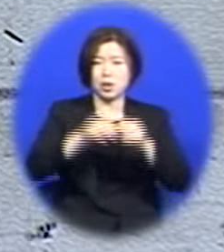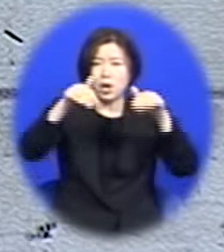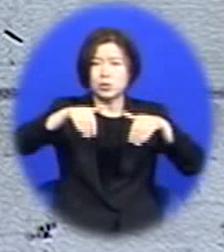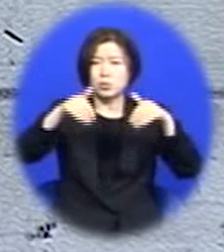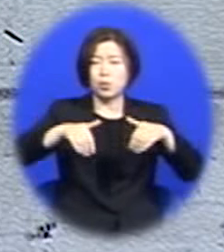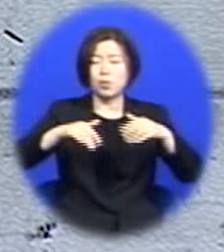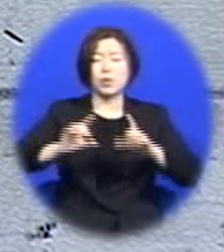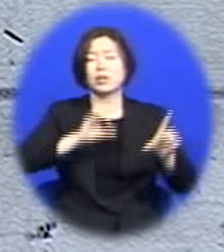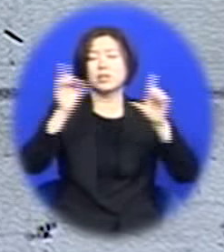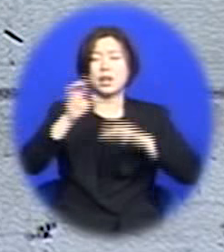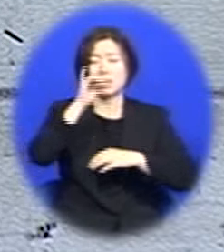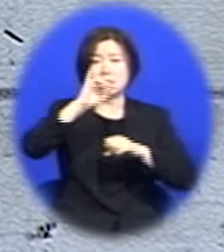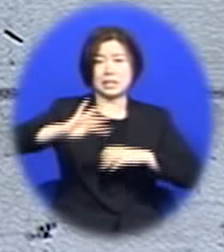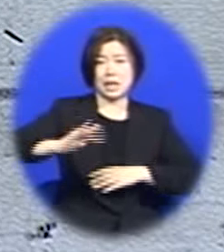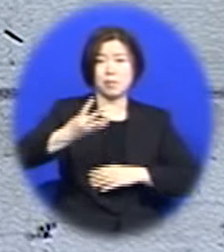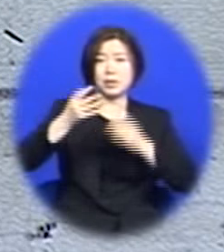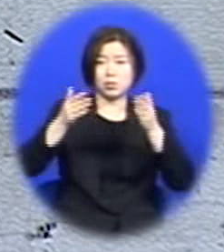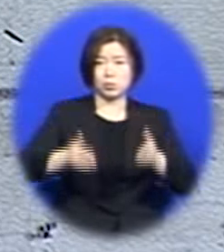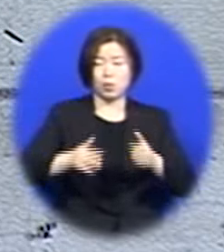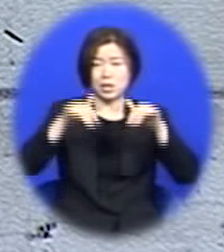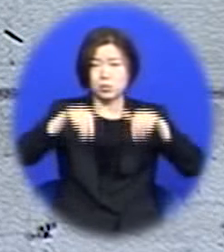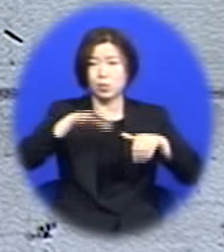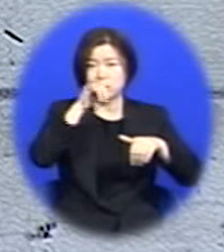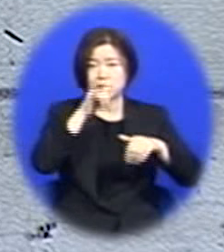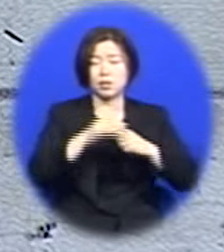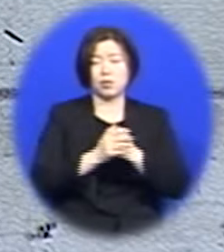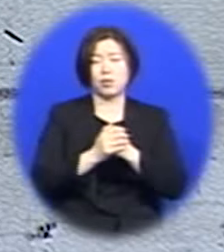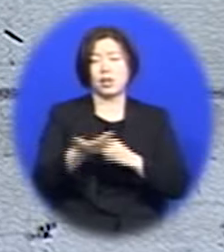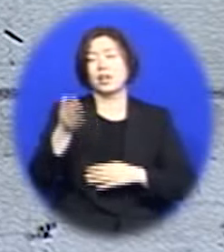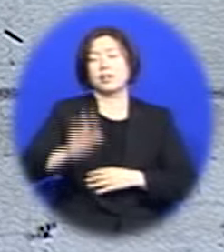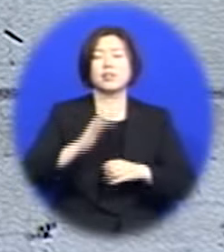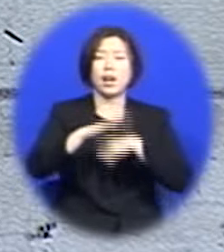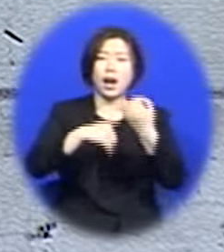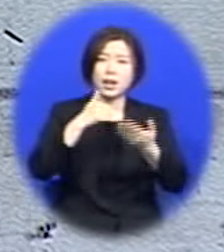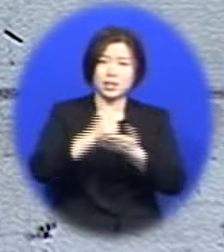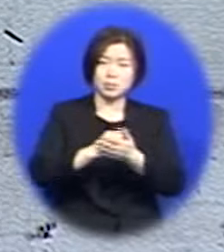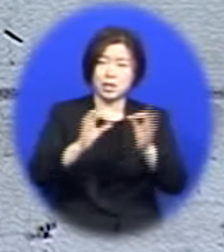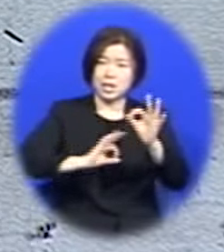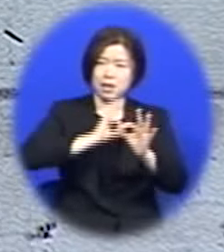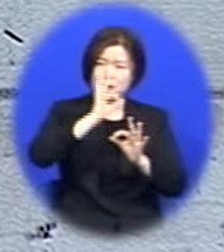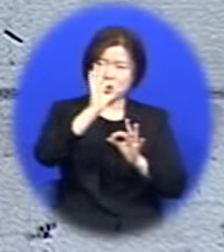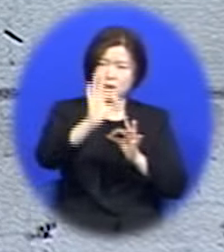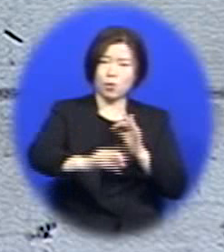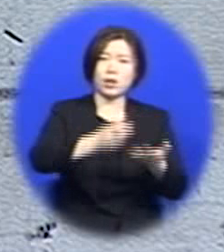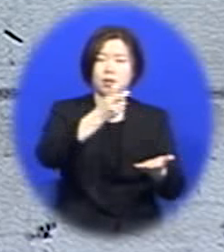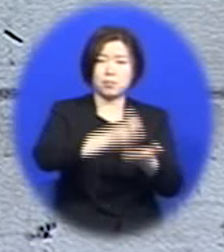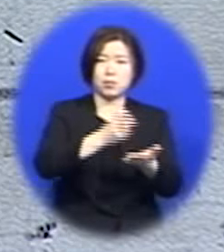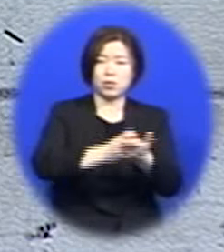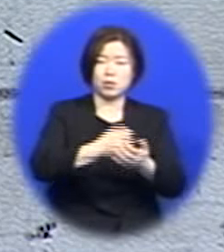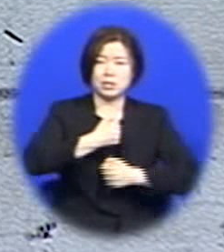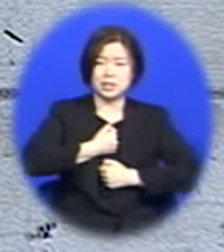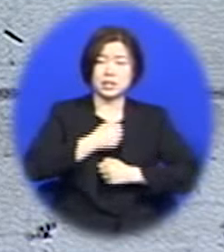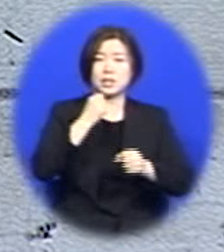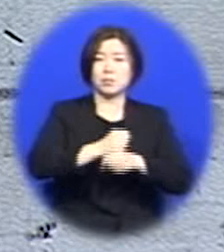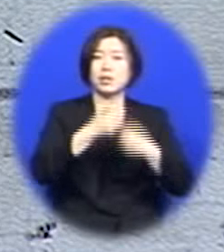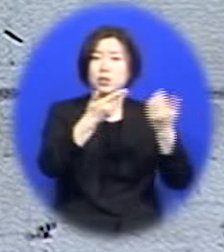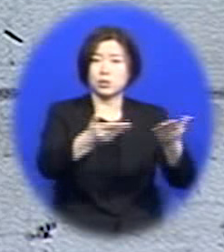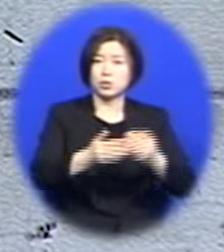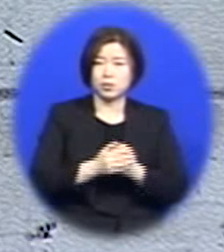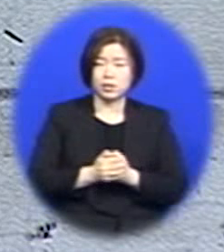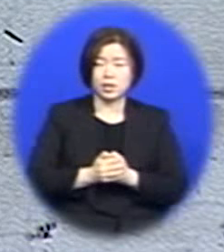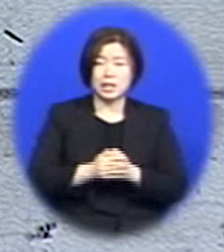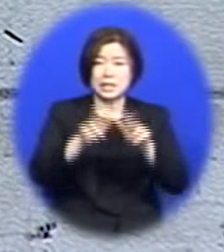남의 나라 가서 400년 종살이한 게. 그런데 하나님은 영원한 규례로 지키라. 그래서 그들은